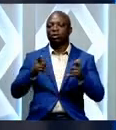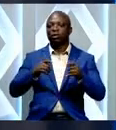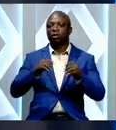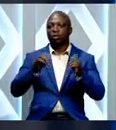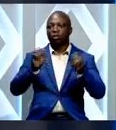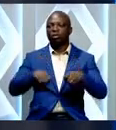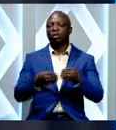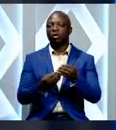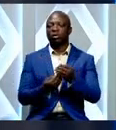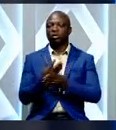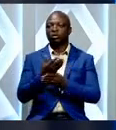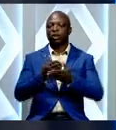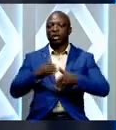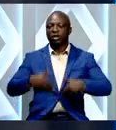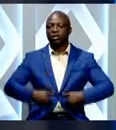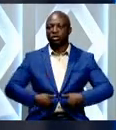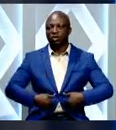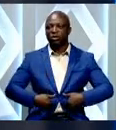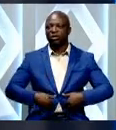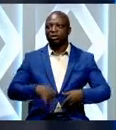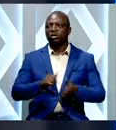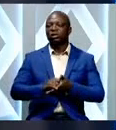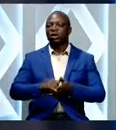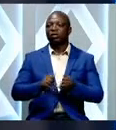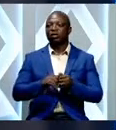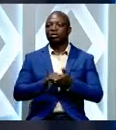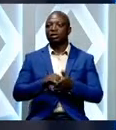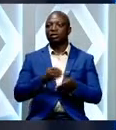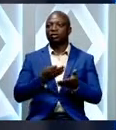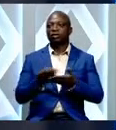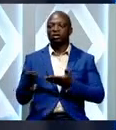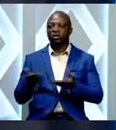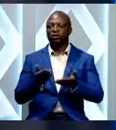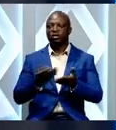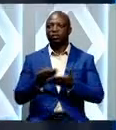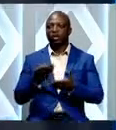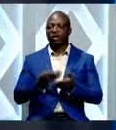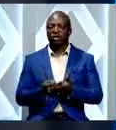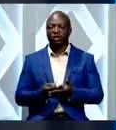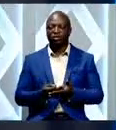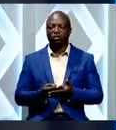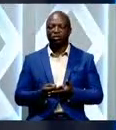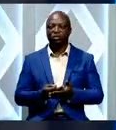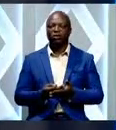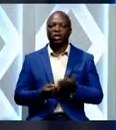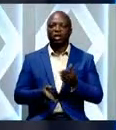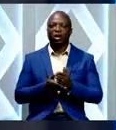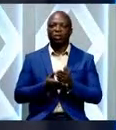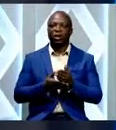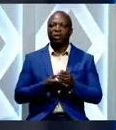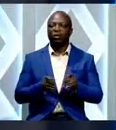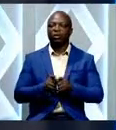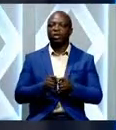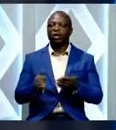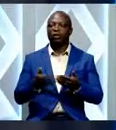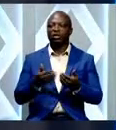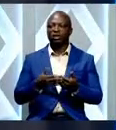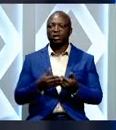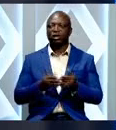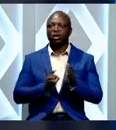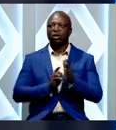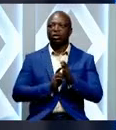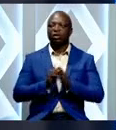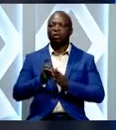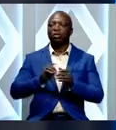créés par les jeunes sous la forme de services financiers et non financiers. La Banque a facilité le développement